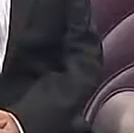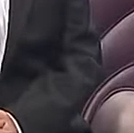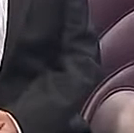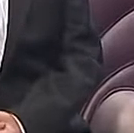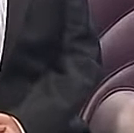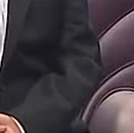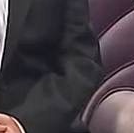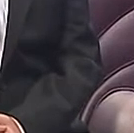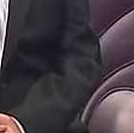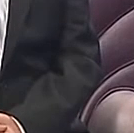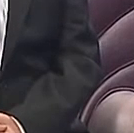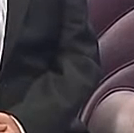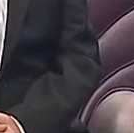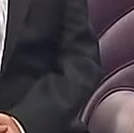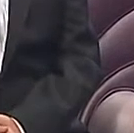çok teşekkür ediyorum.